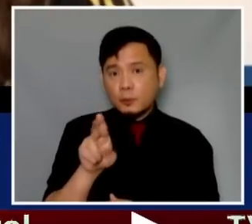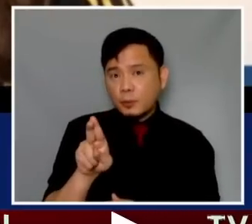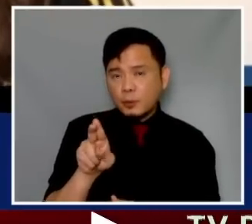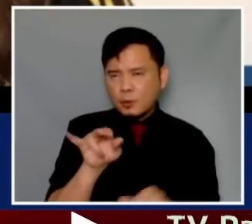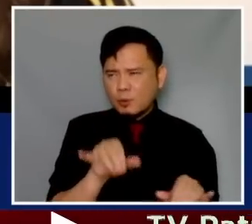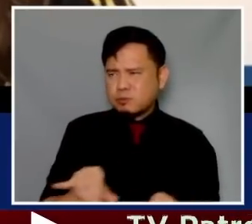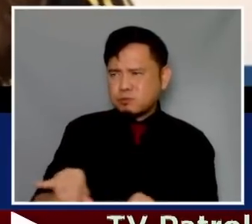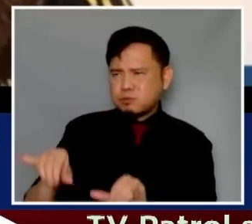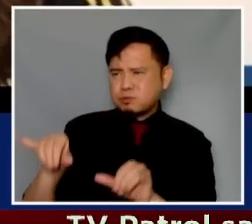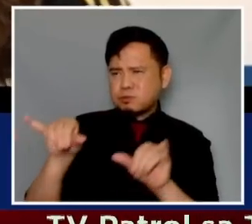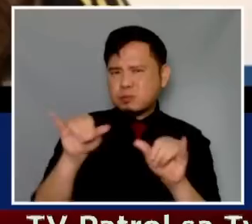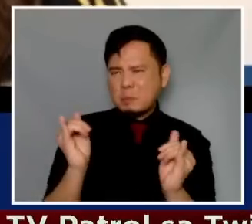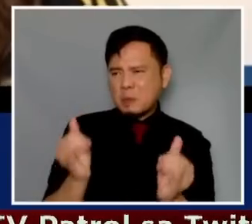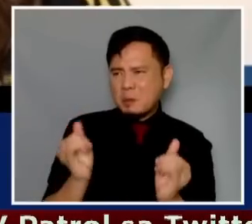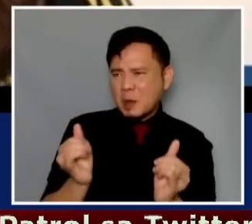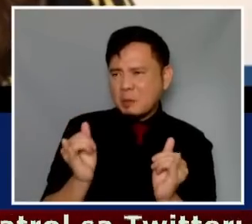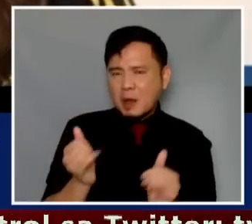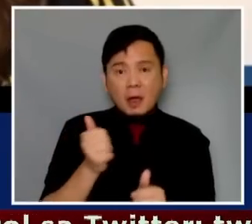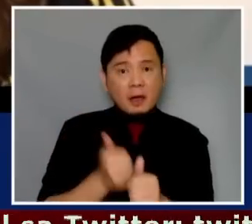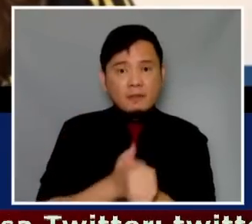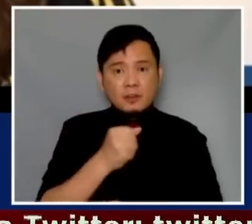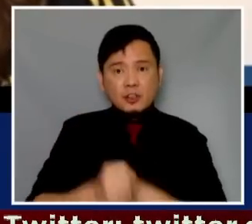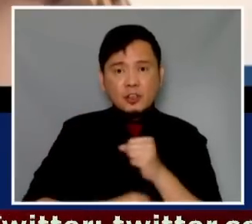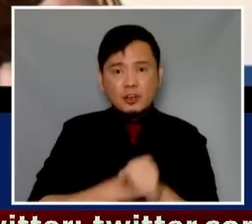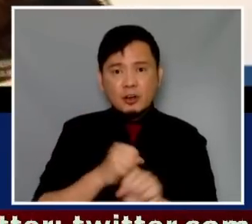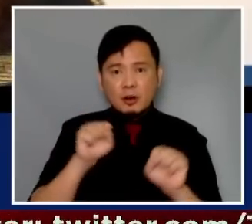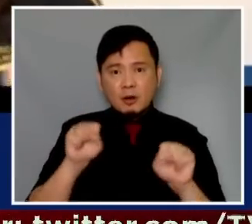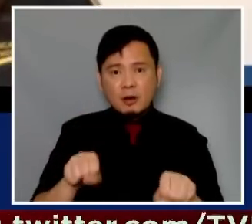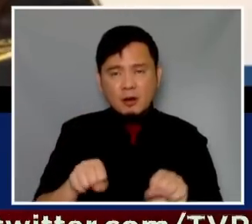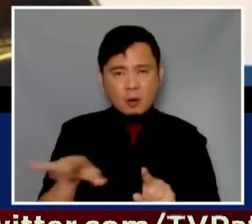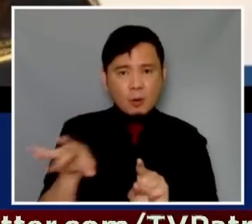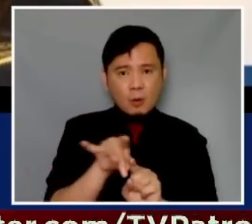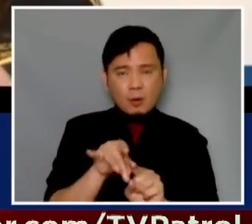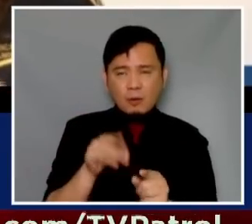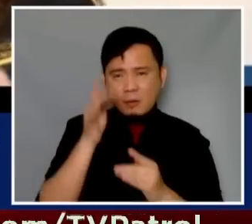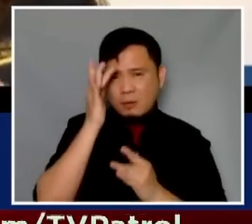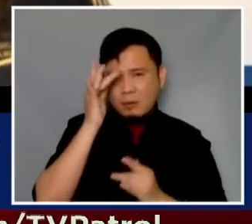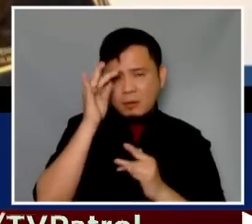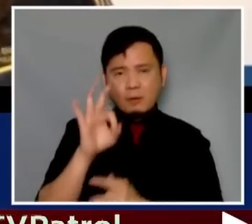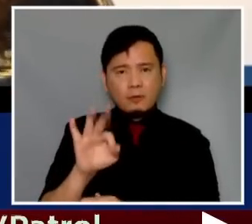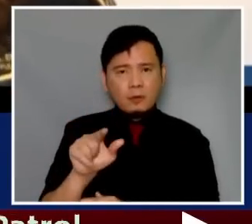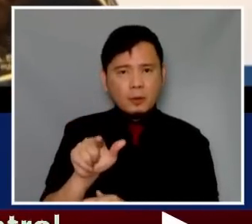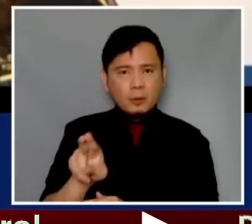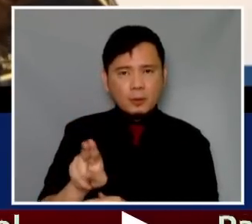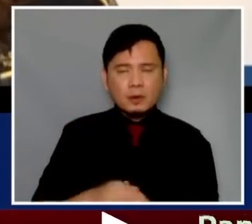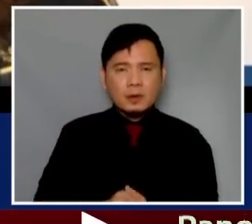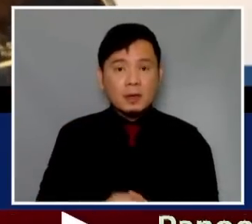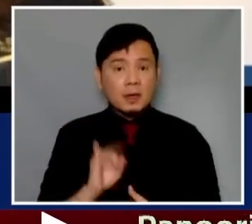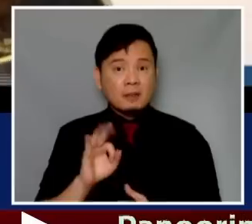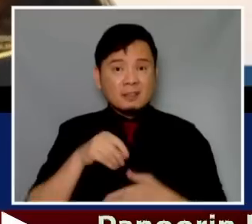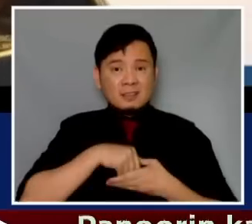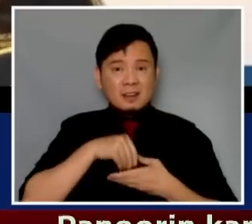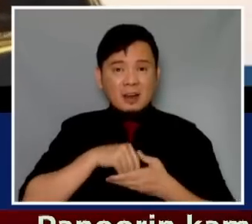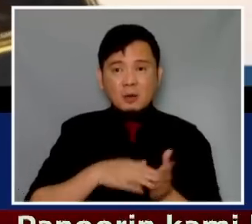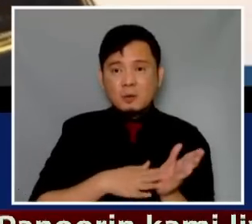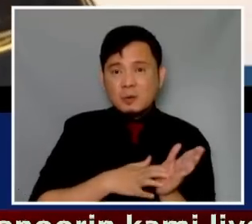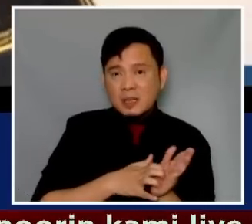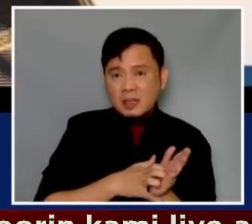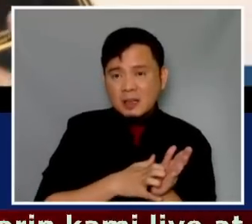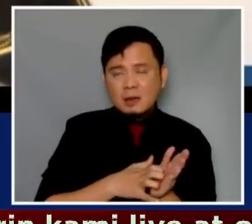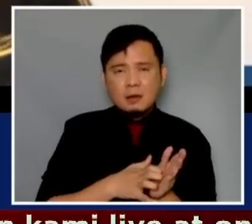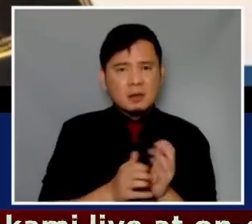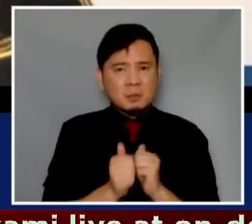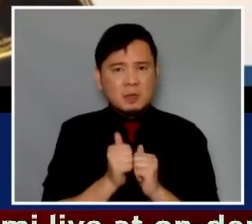year, no? Pwede ka magkaroon ng flu. Madalas, doon sa mga may pre-existing condition, no? Nagkakaroon sila ng